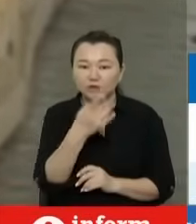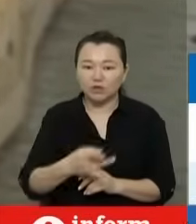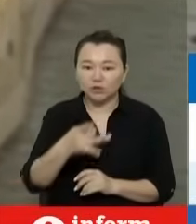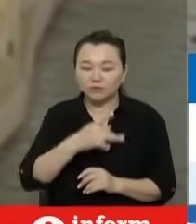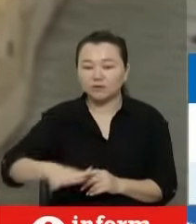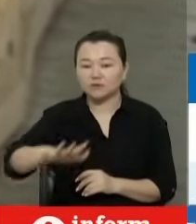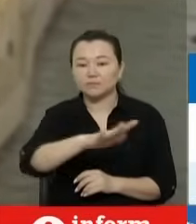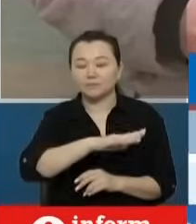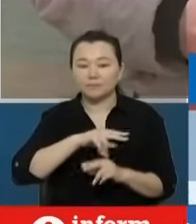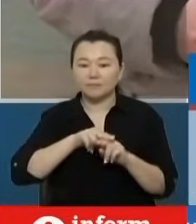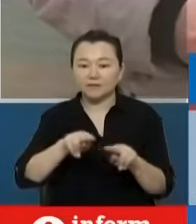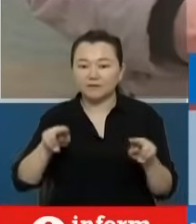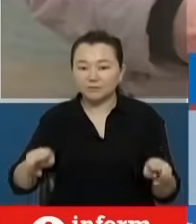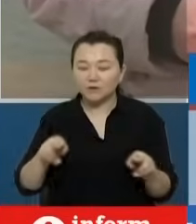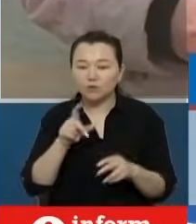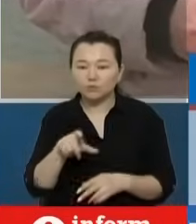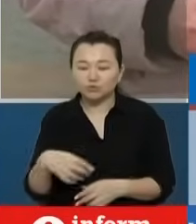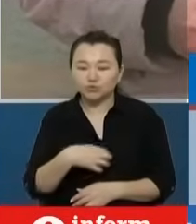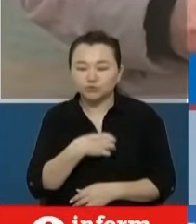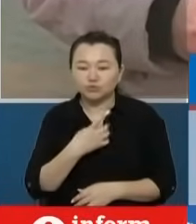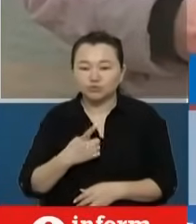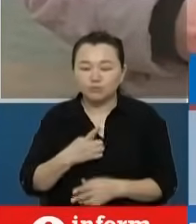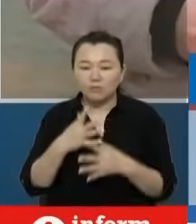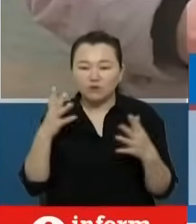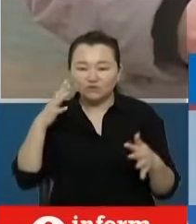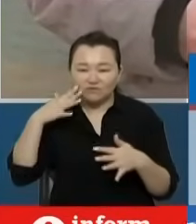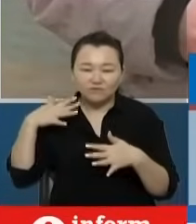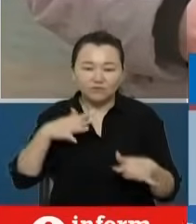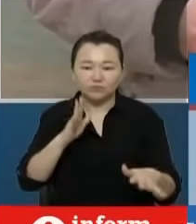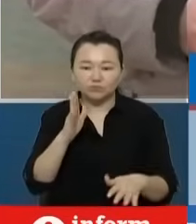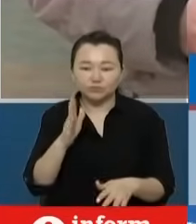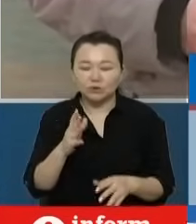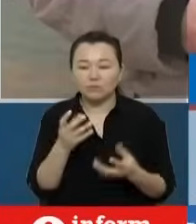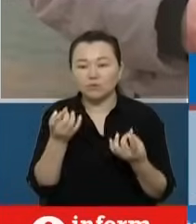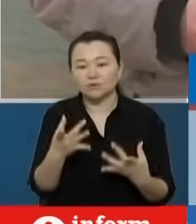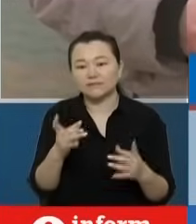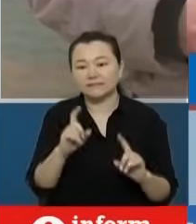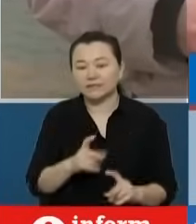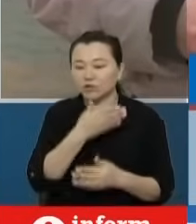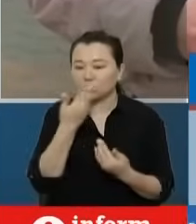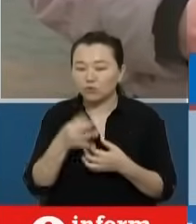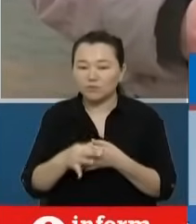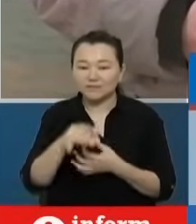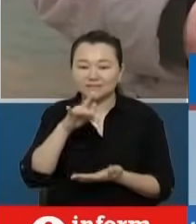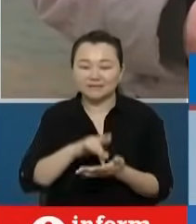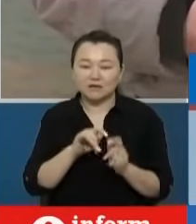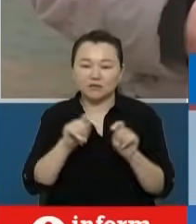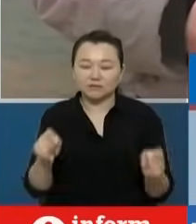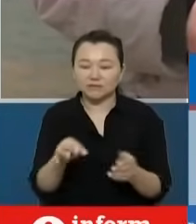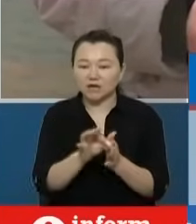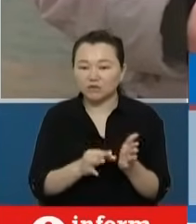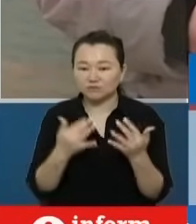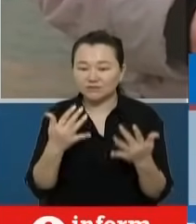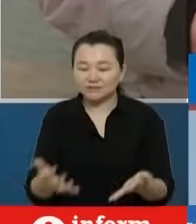окрестностей Петропавловска. Люди с ужасом ждут прихода большой воды, но не бездействуют. В областном центре открыты сразу несколько